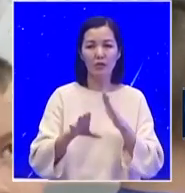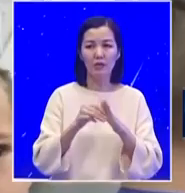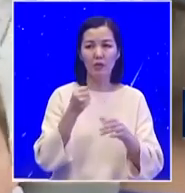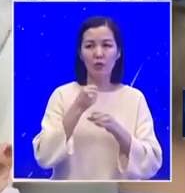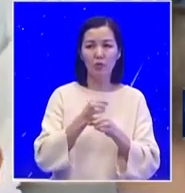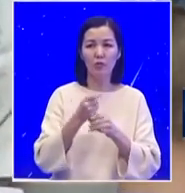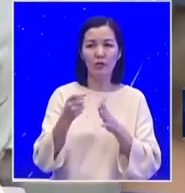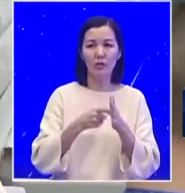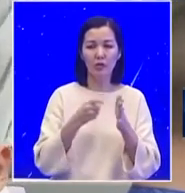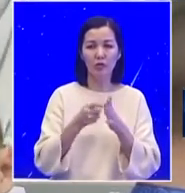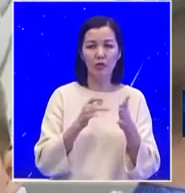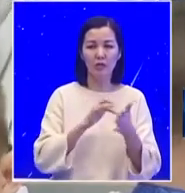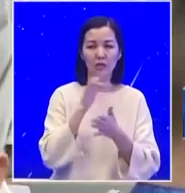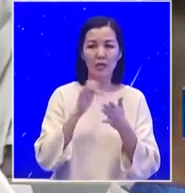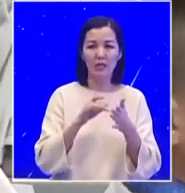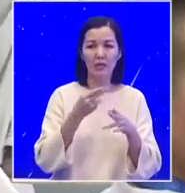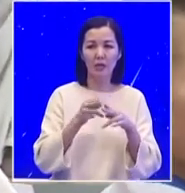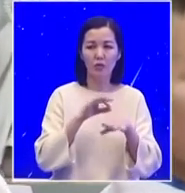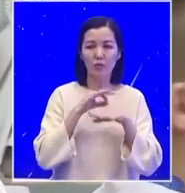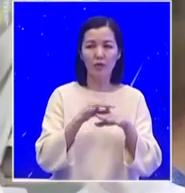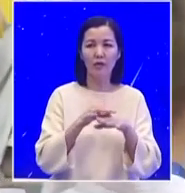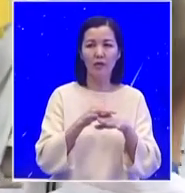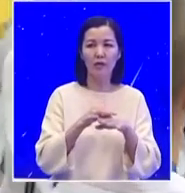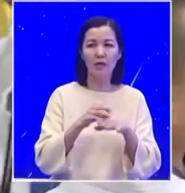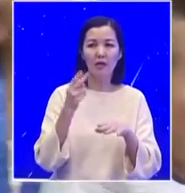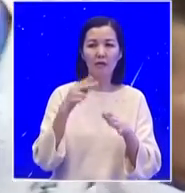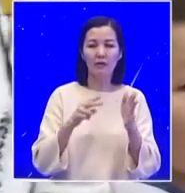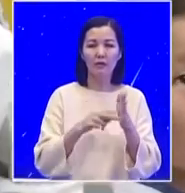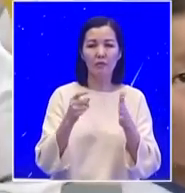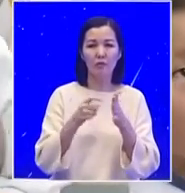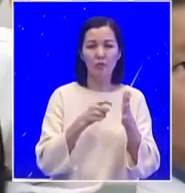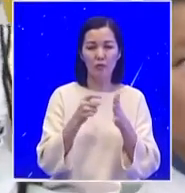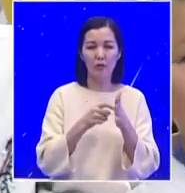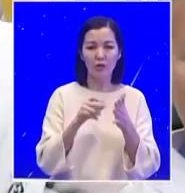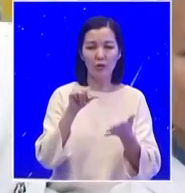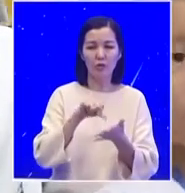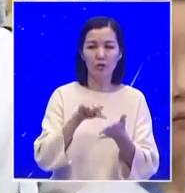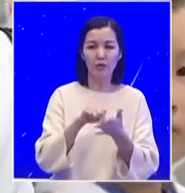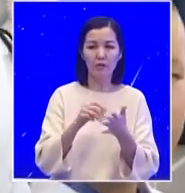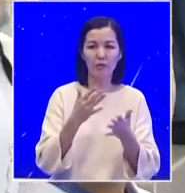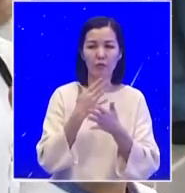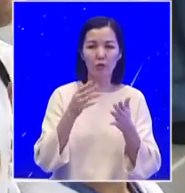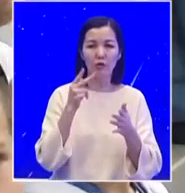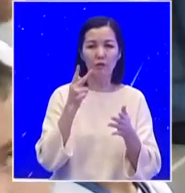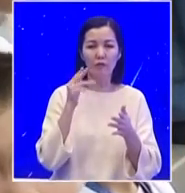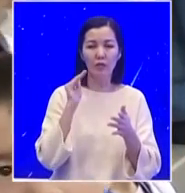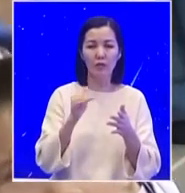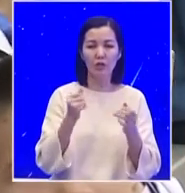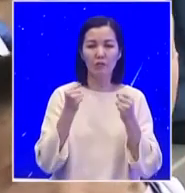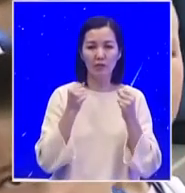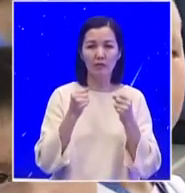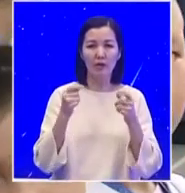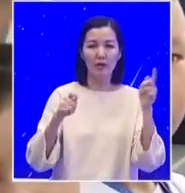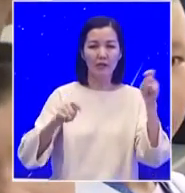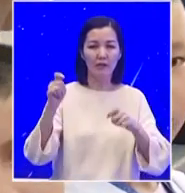Шахтерской столицы, который будет проходить 27 февраля в городе Караганда, и там будет участвовать более 2000 спортсменов со